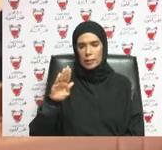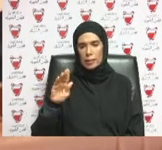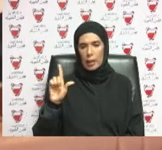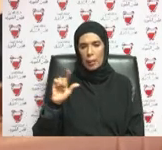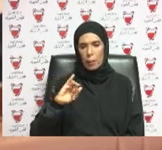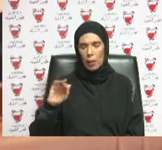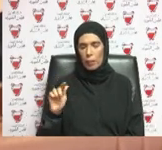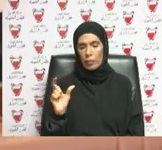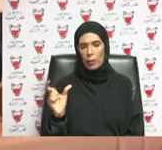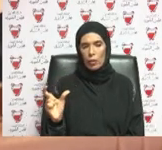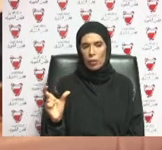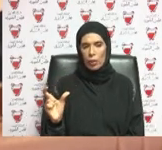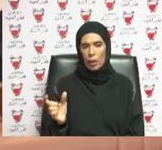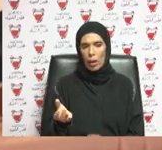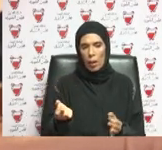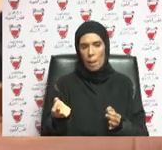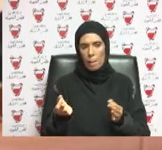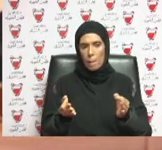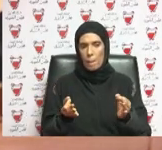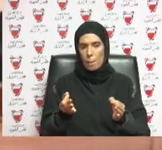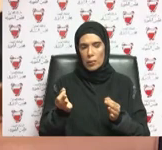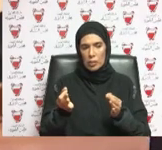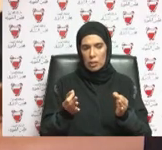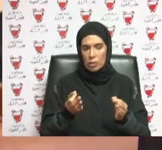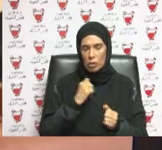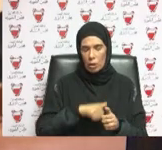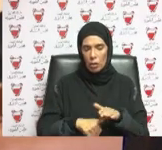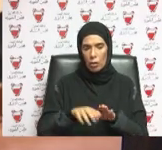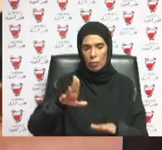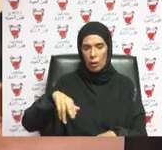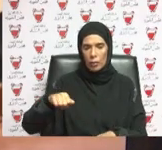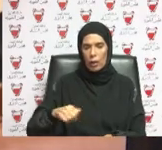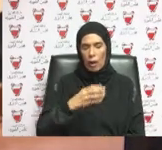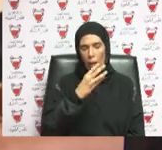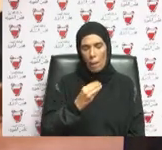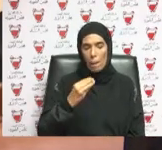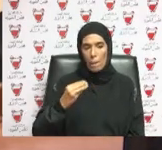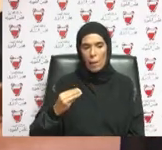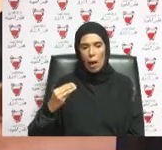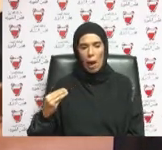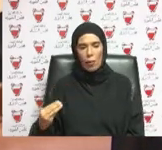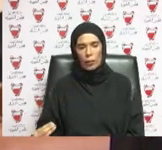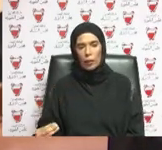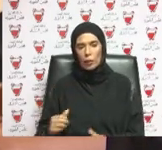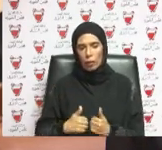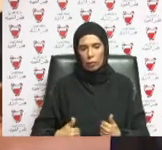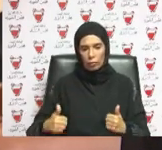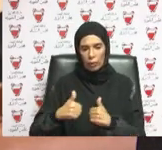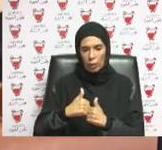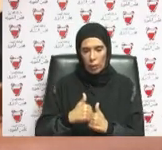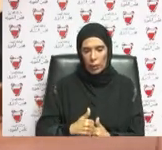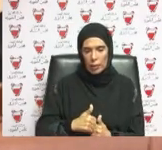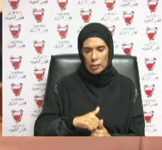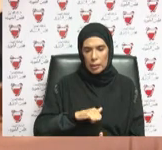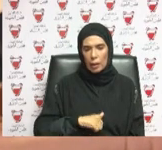بن خليفة آل خليفة مستشار رئيس الوزراء، وإلى أحفاد الراحل الكبير وأسرة آل خليفة